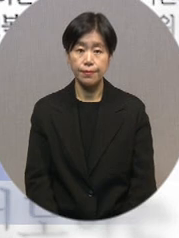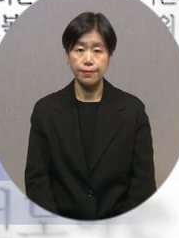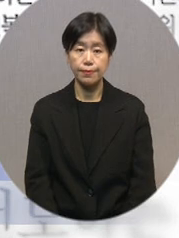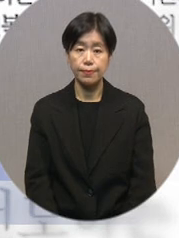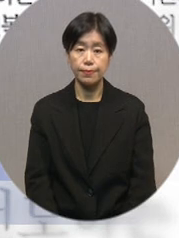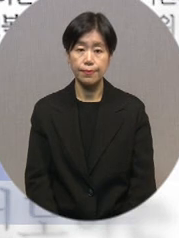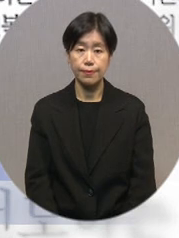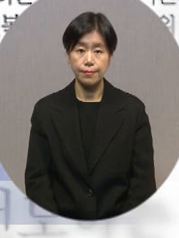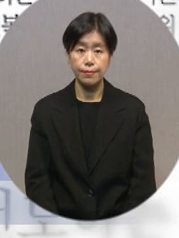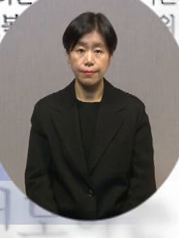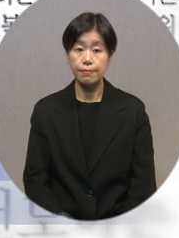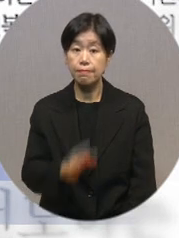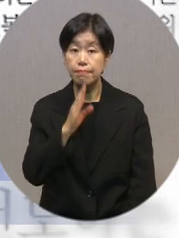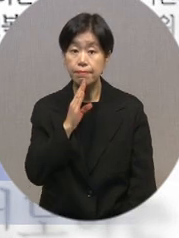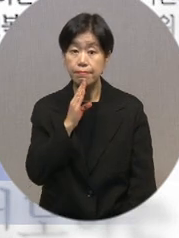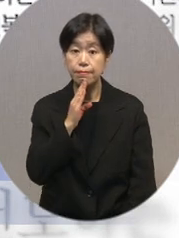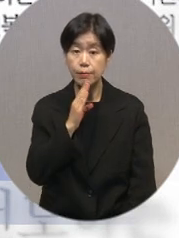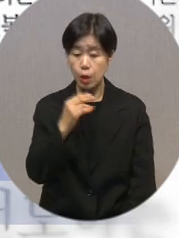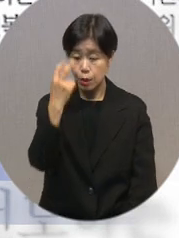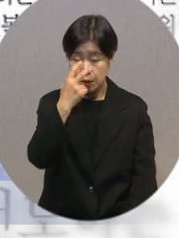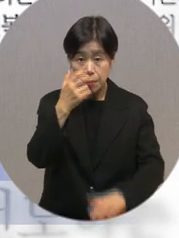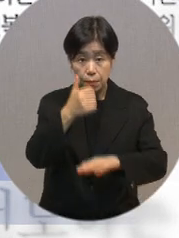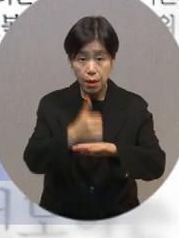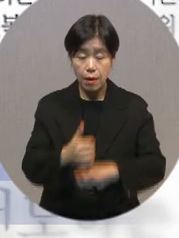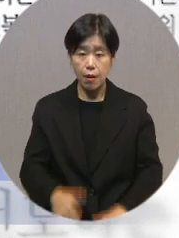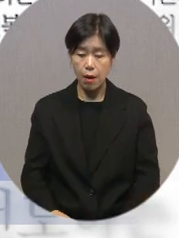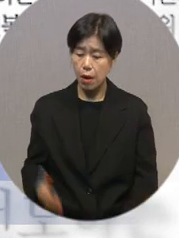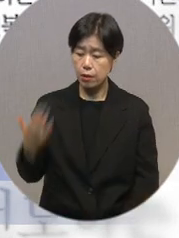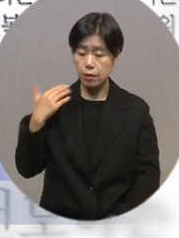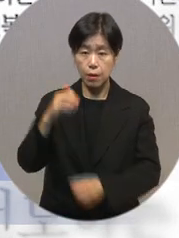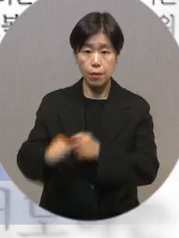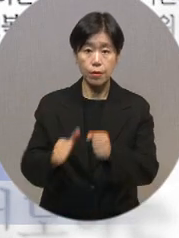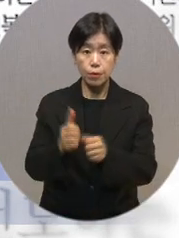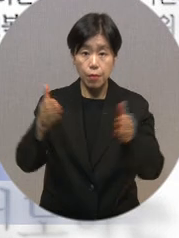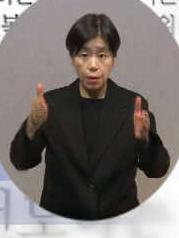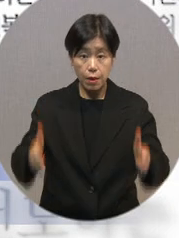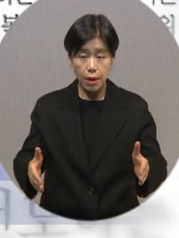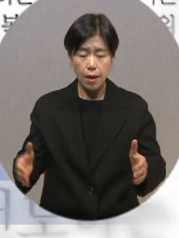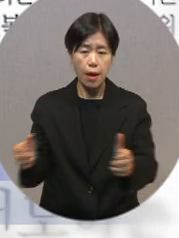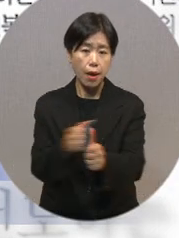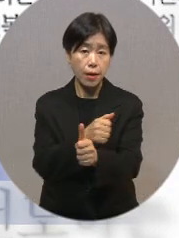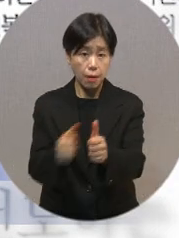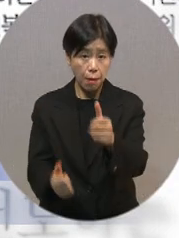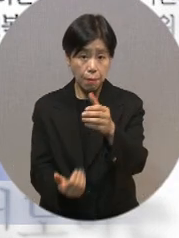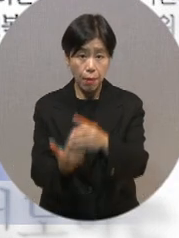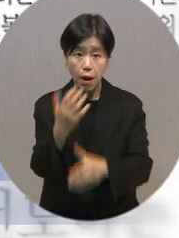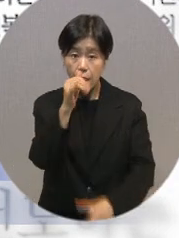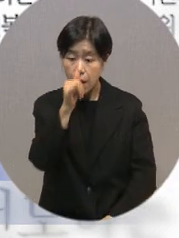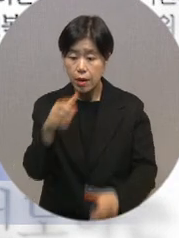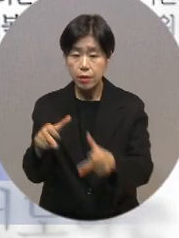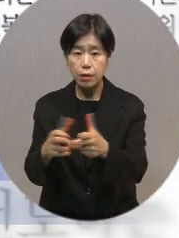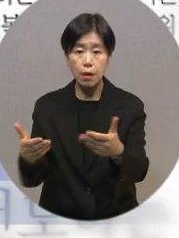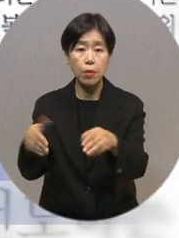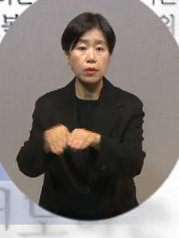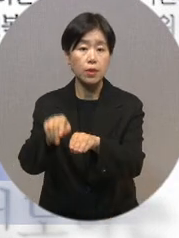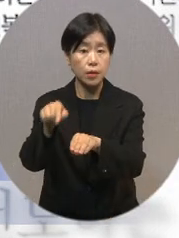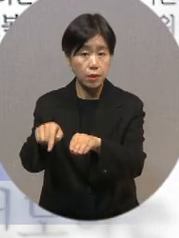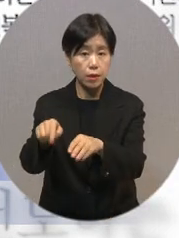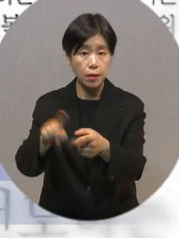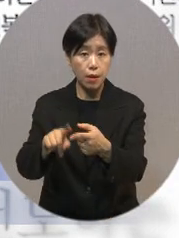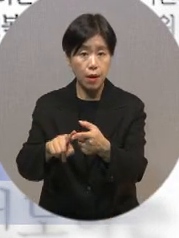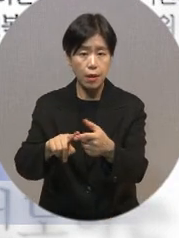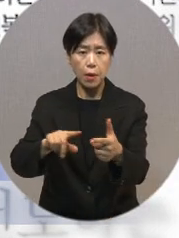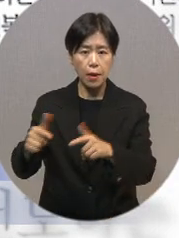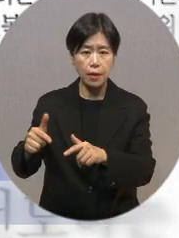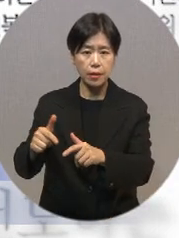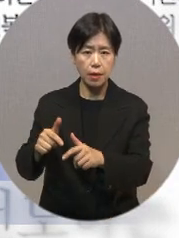점입니다 실제로 권위의 조사에서 지난 5년 동안 학대행위가 발생한 장애인 복지 시설에 대한 행정